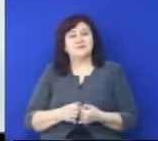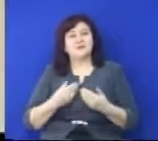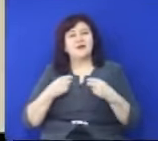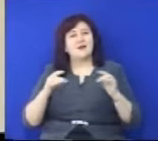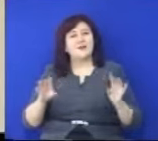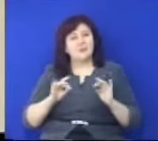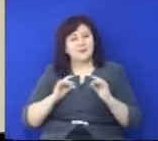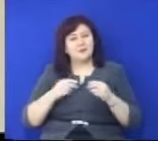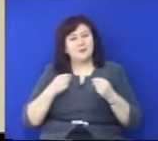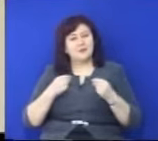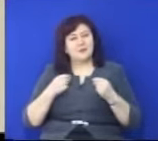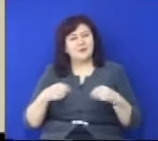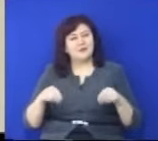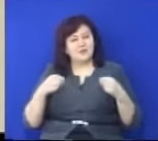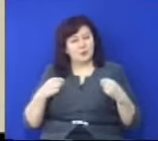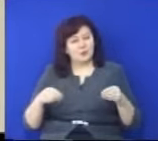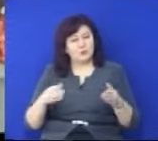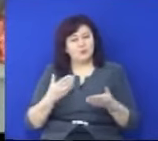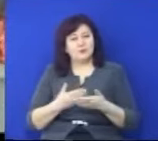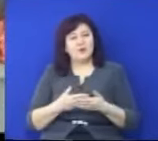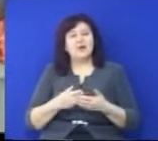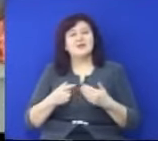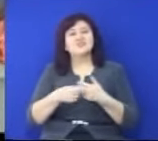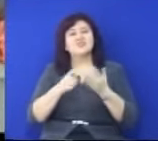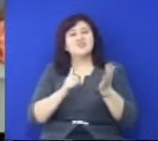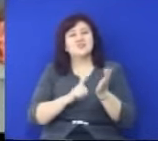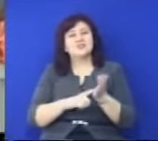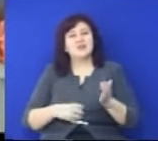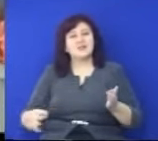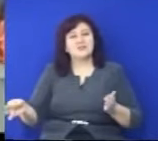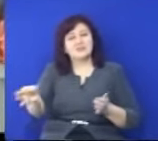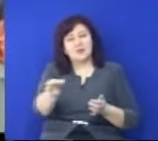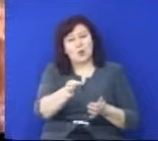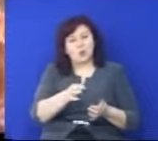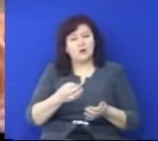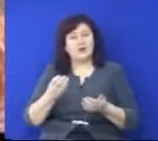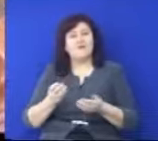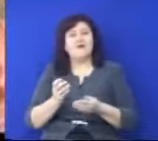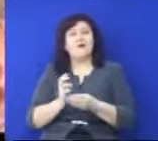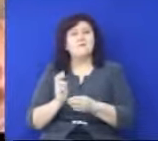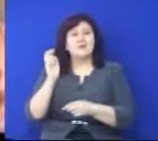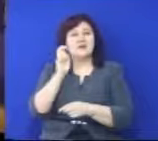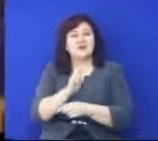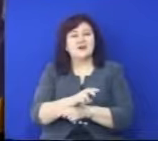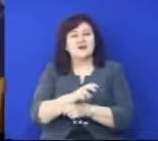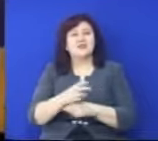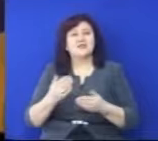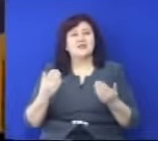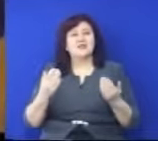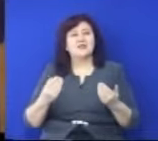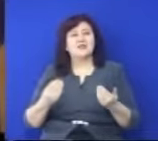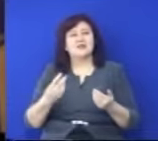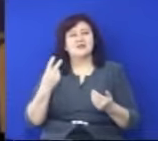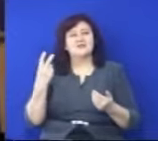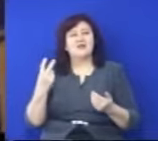Жәрменкеге Жарма ауданына қарасты 19 ауылдық округтің шаруа қожалықтары қатысып, өнімдерін саудалады. Қалалықтар үшін олар 2